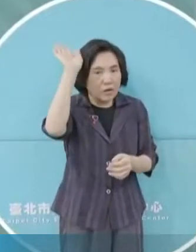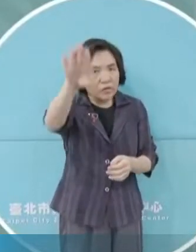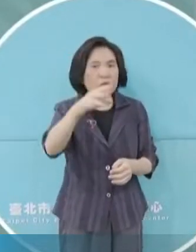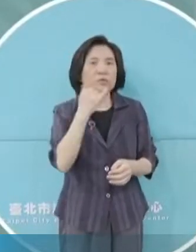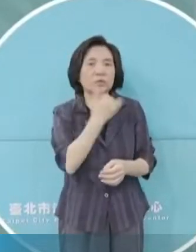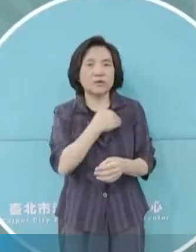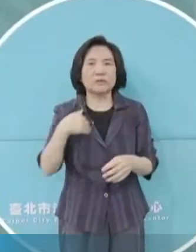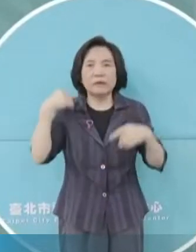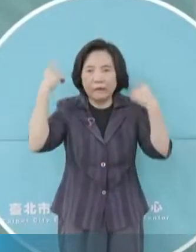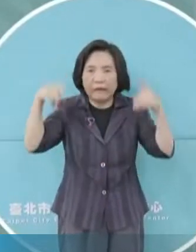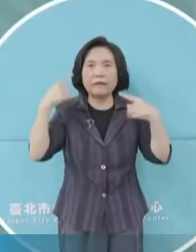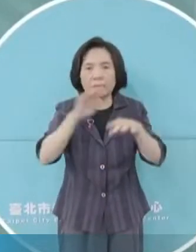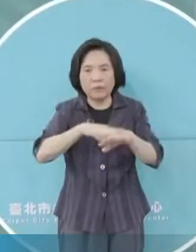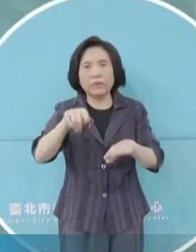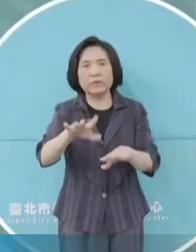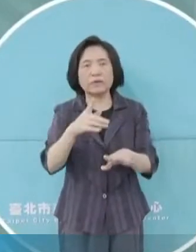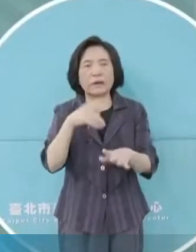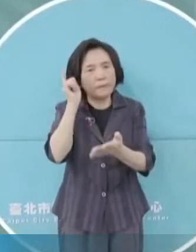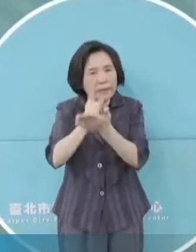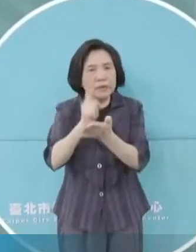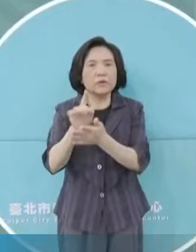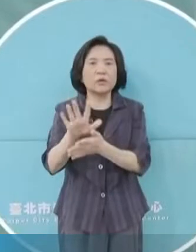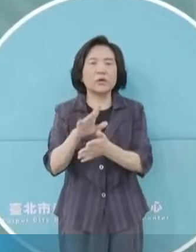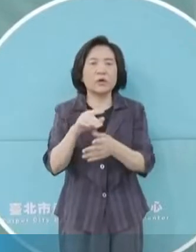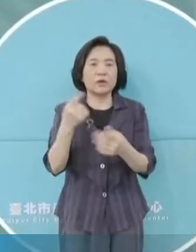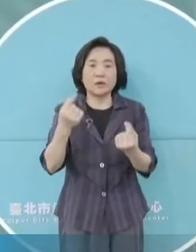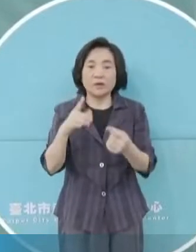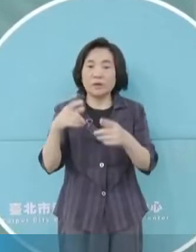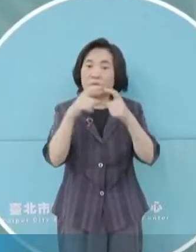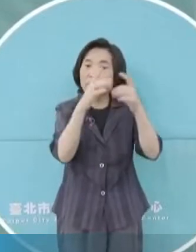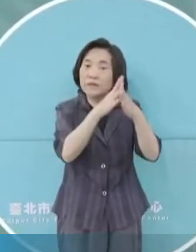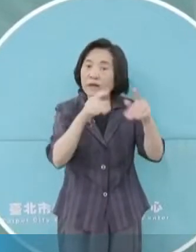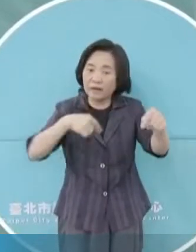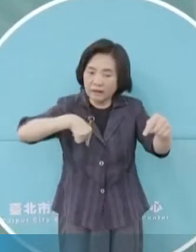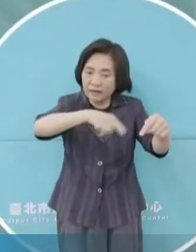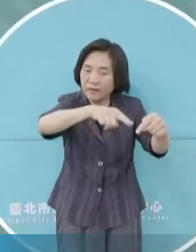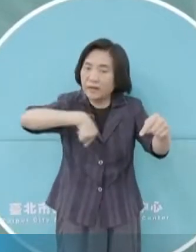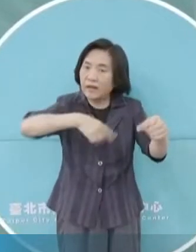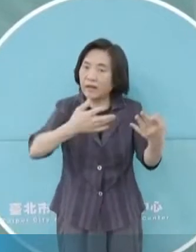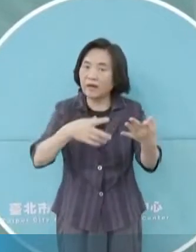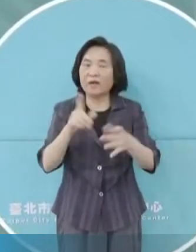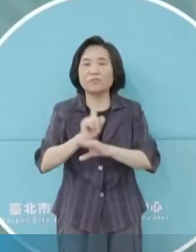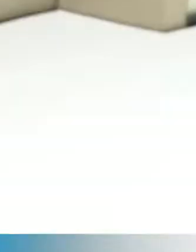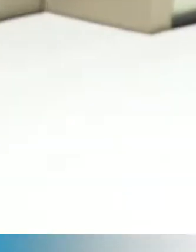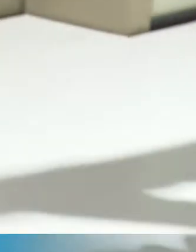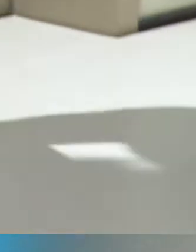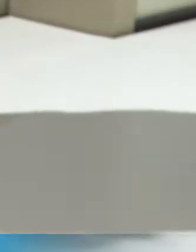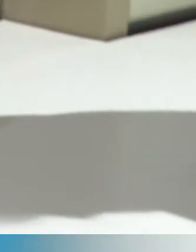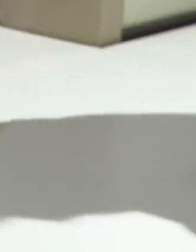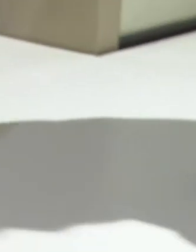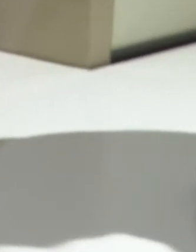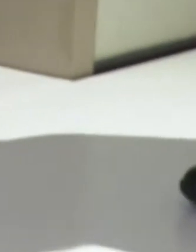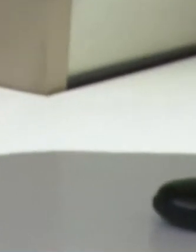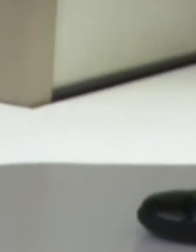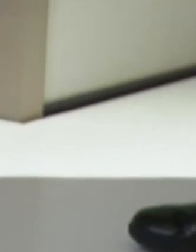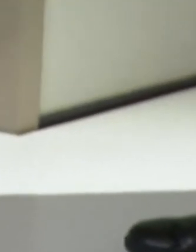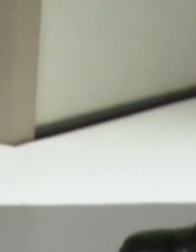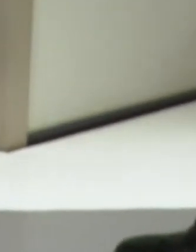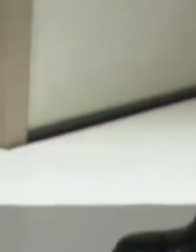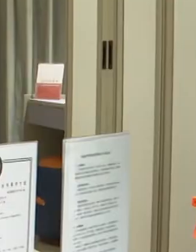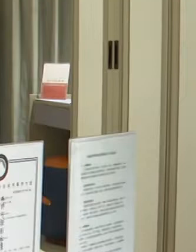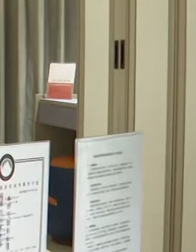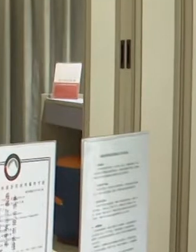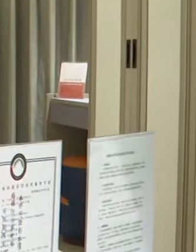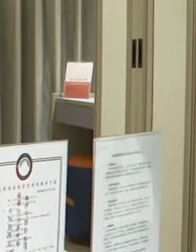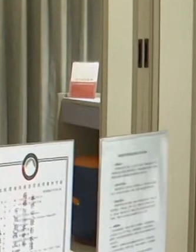那这中间就需要专责的人车队来运送这段回家的过程。 针对确诊者在家若无法一